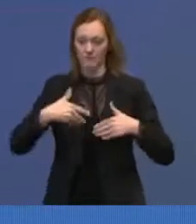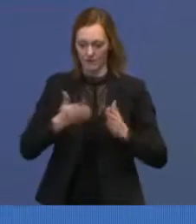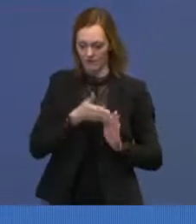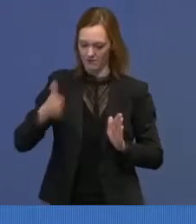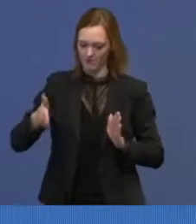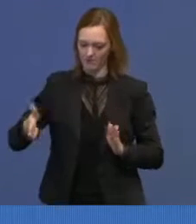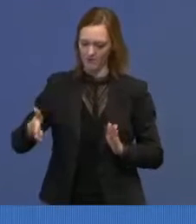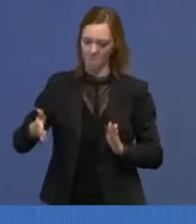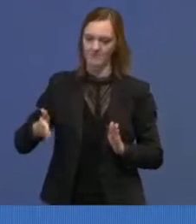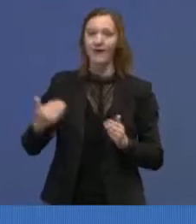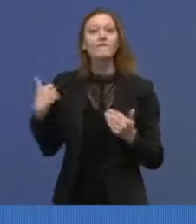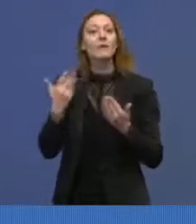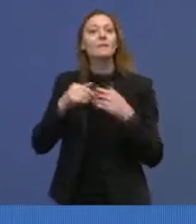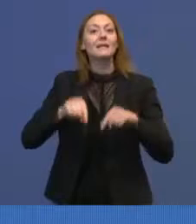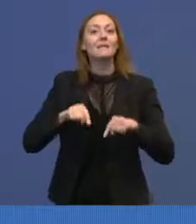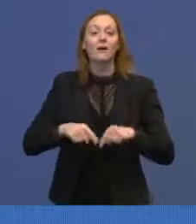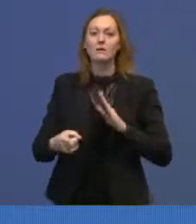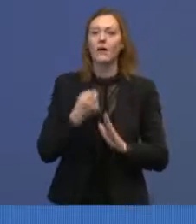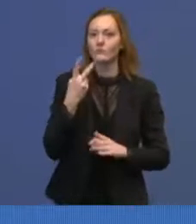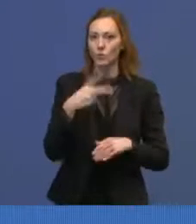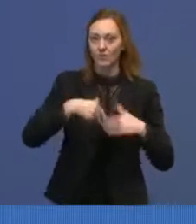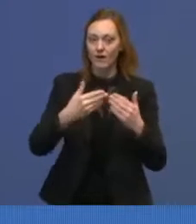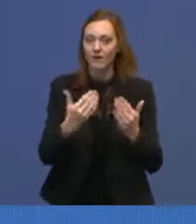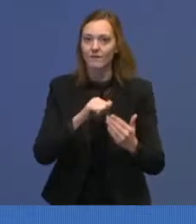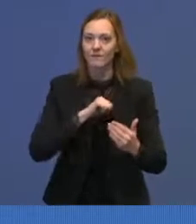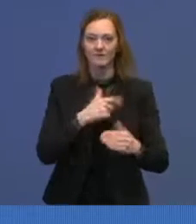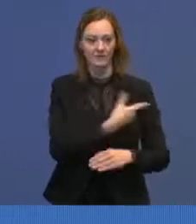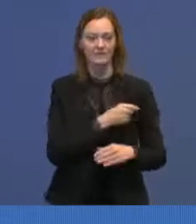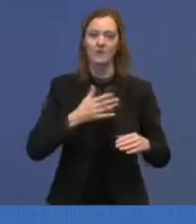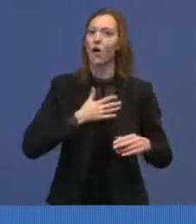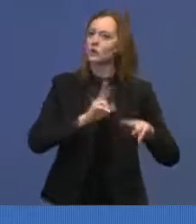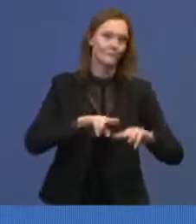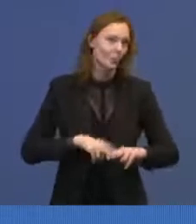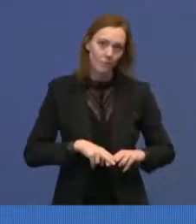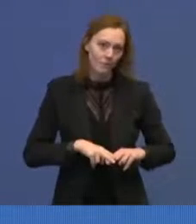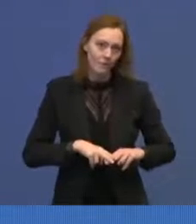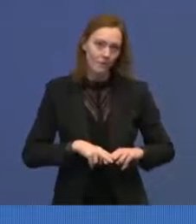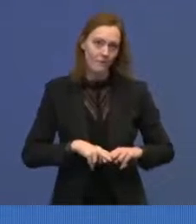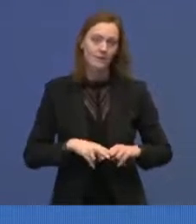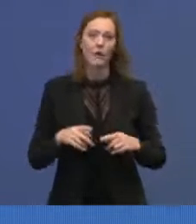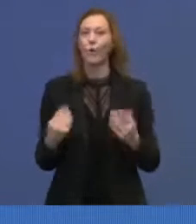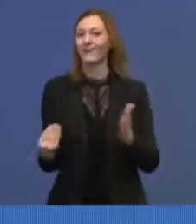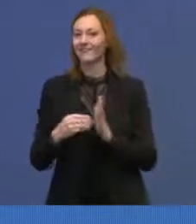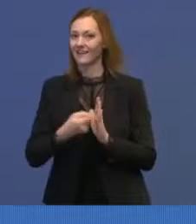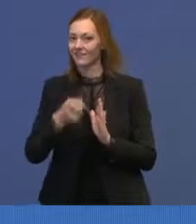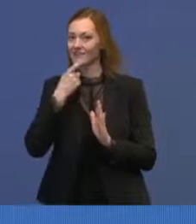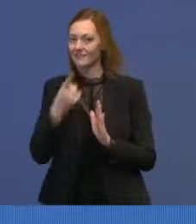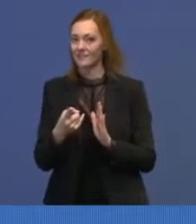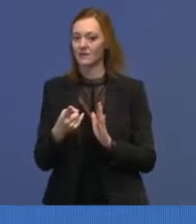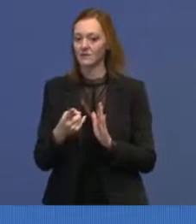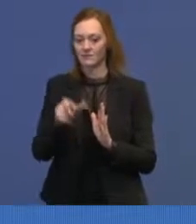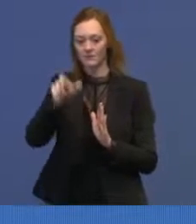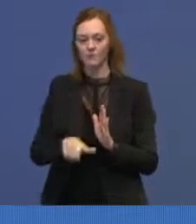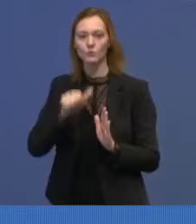maanta ka hor, qofka talaalan ee aan qabin calaamadaha cudurka waxaa laga rabay 2 maalmo iyo inuu 24 saacadood aanu qabin wax xumad